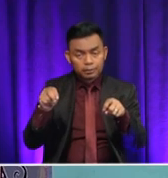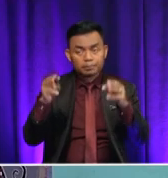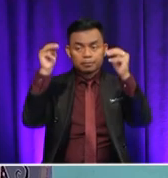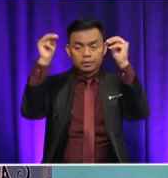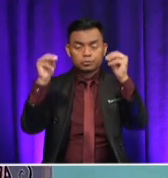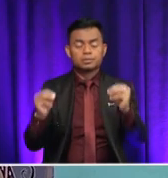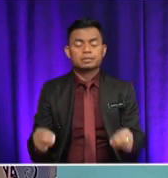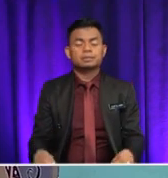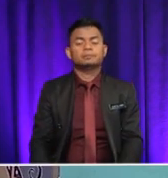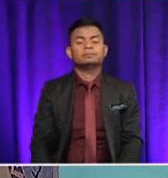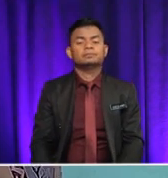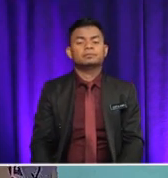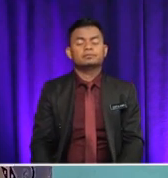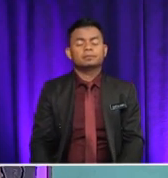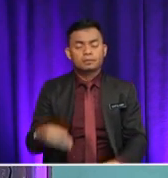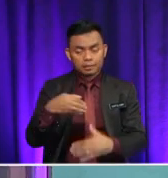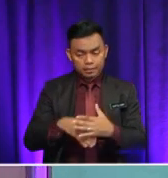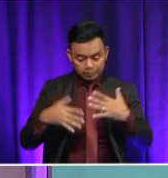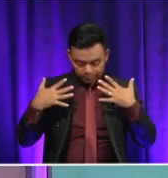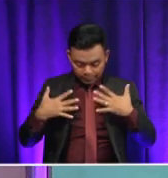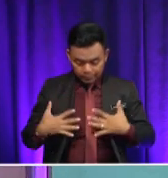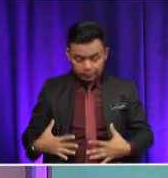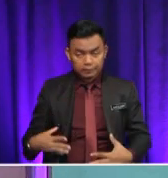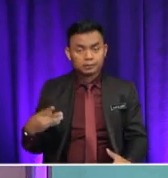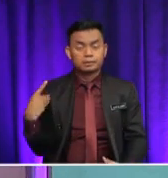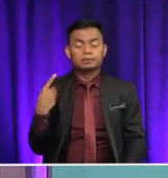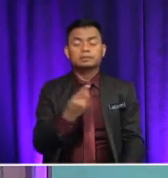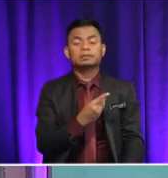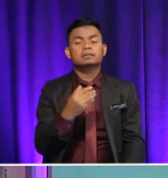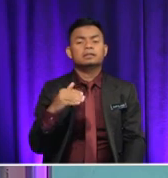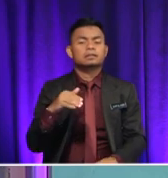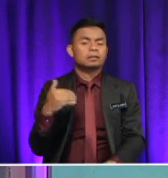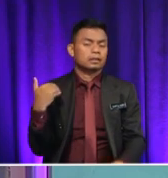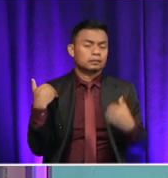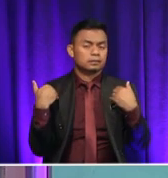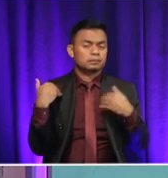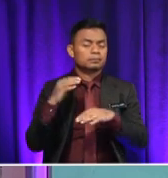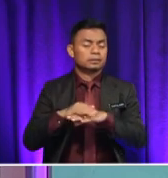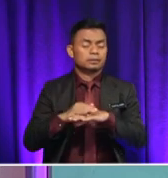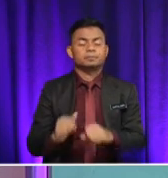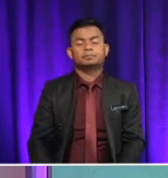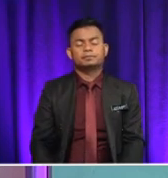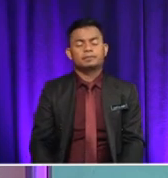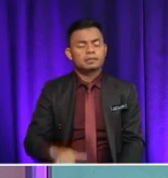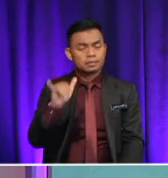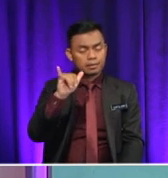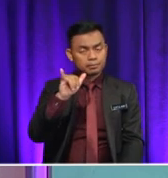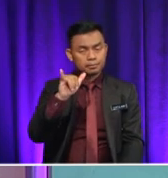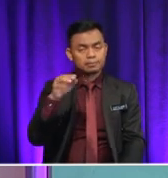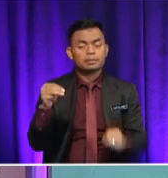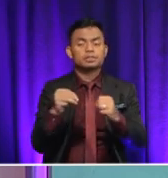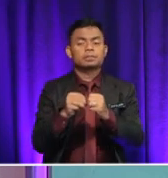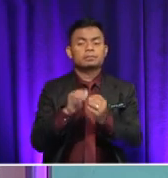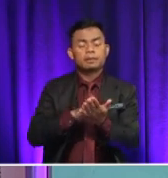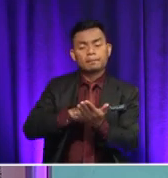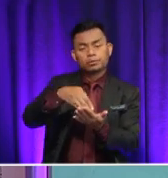aliran darah memulihkan tubuh badan manusia itu berfungsi dengan baik kamu juga bangunan-bangunan mesti ada sistem